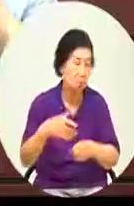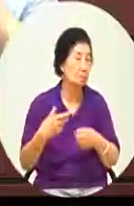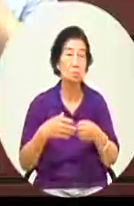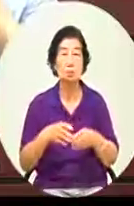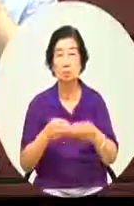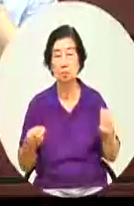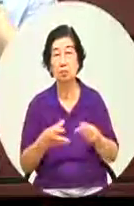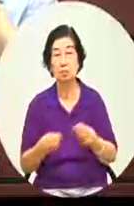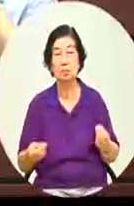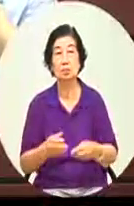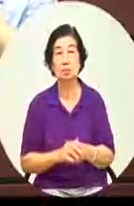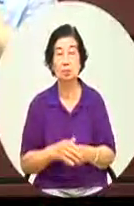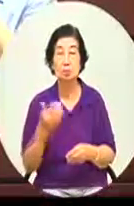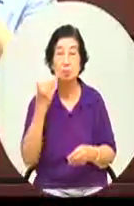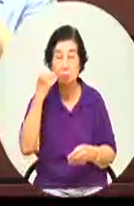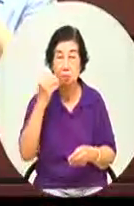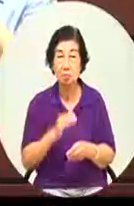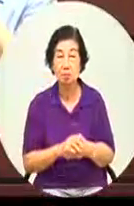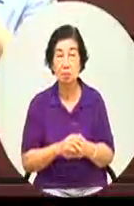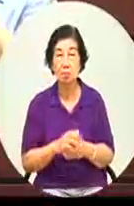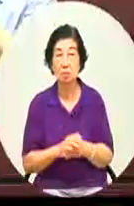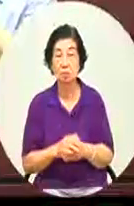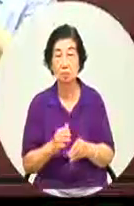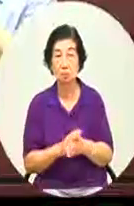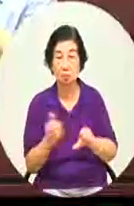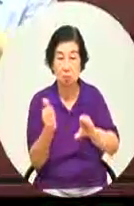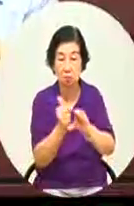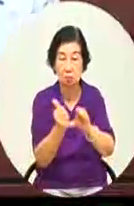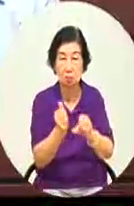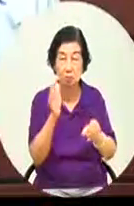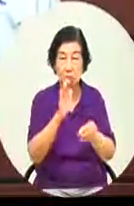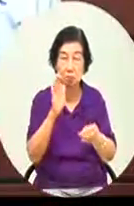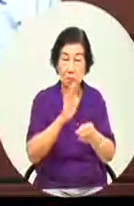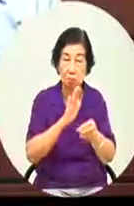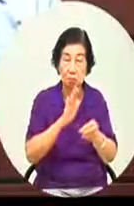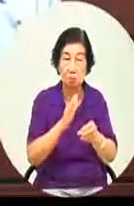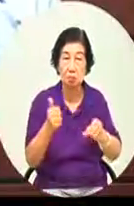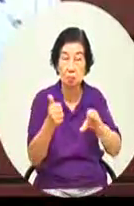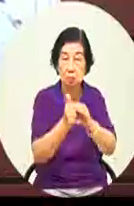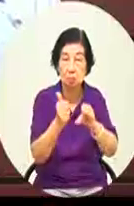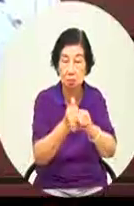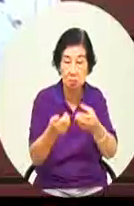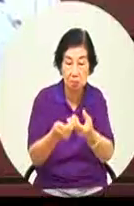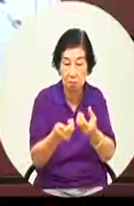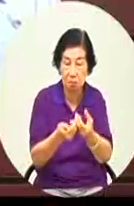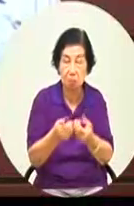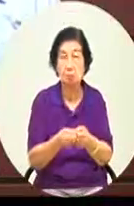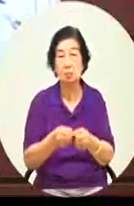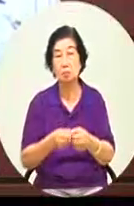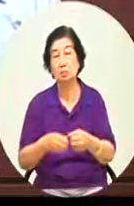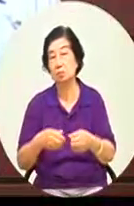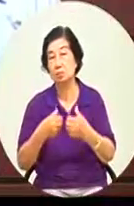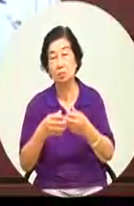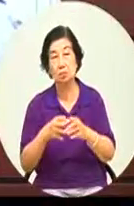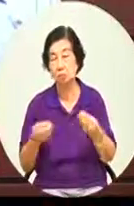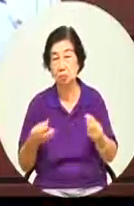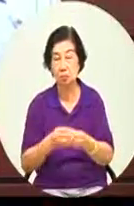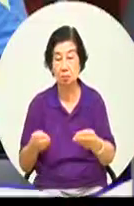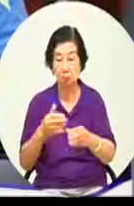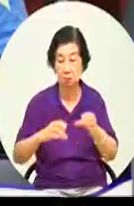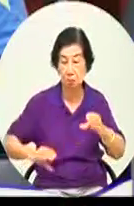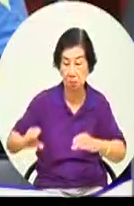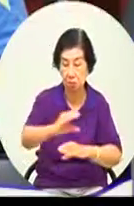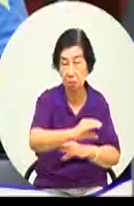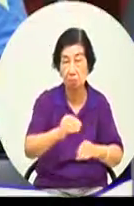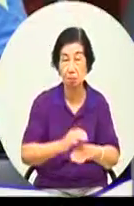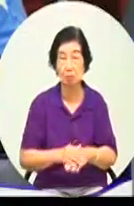还是一样没有办法上下， 对 对, 對， 那这个部分我们会一并来考虑哈。好， 那就是例假日，我们在针对半个小